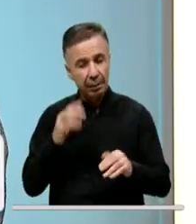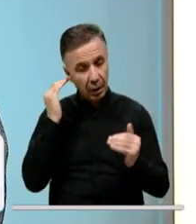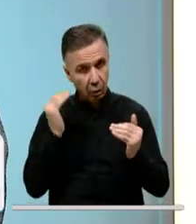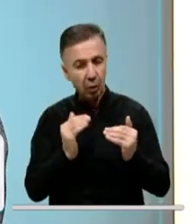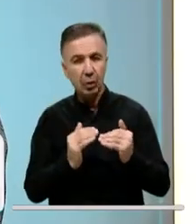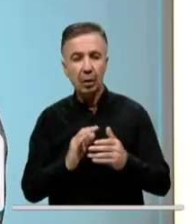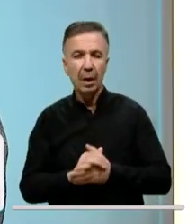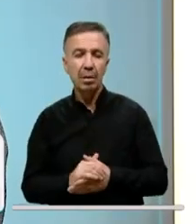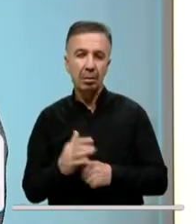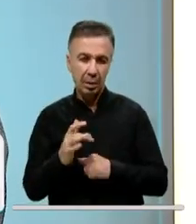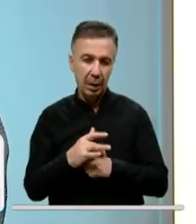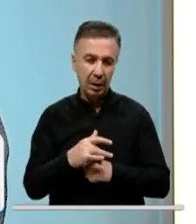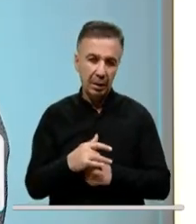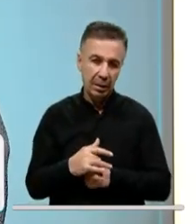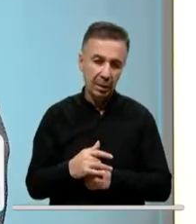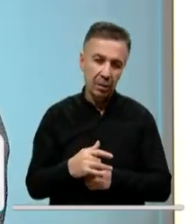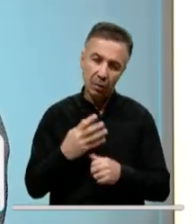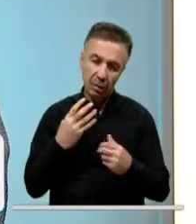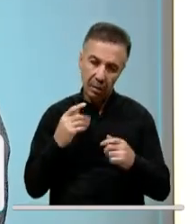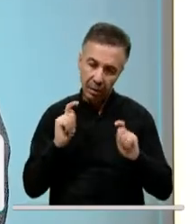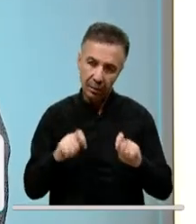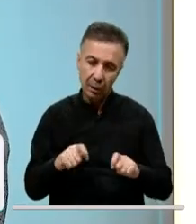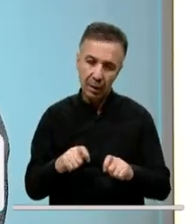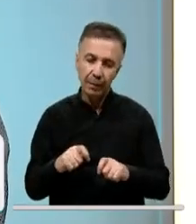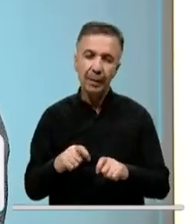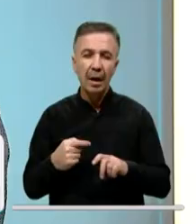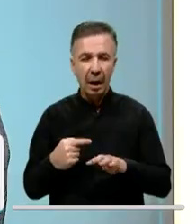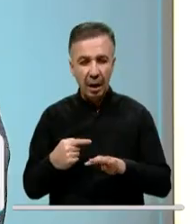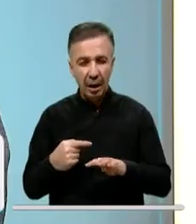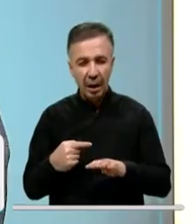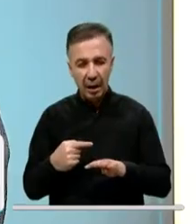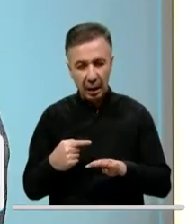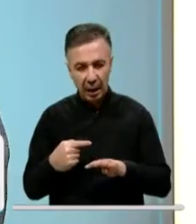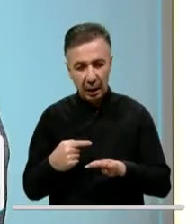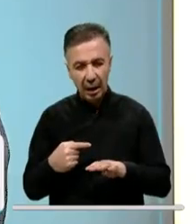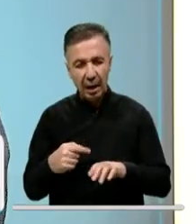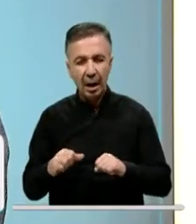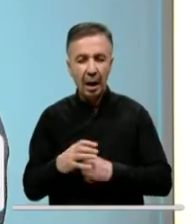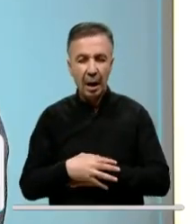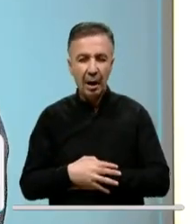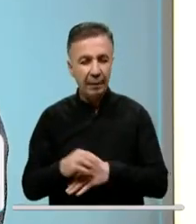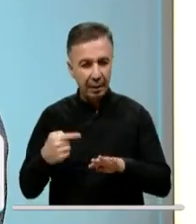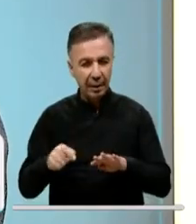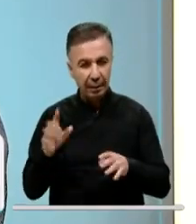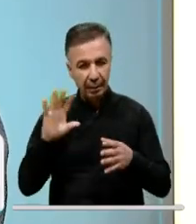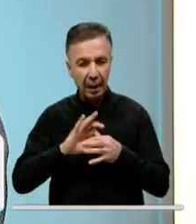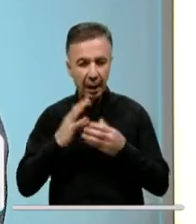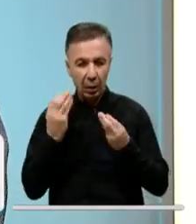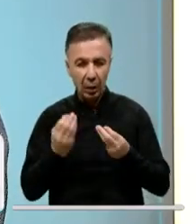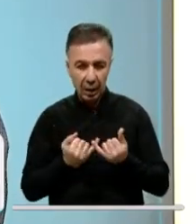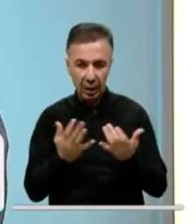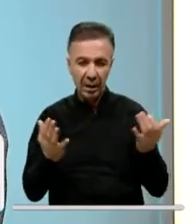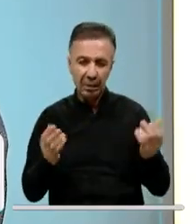oluyorlar, taklit ediyorlar diyelim. Hanefi olan kardeşlerimiz yine bazı hususlarda Şafii